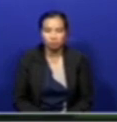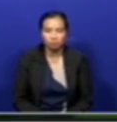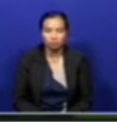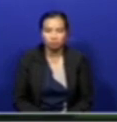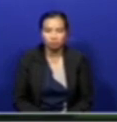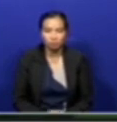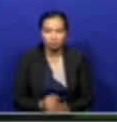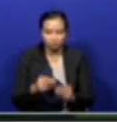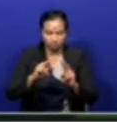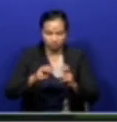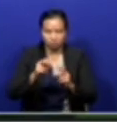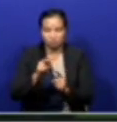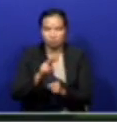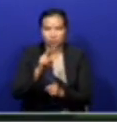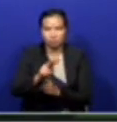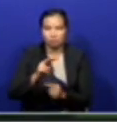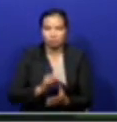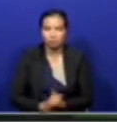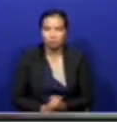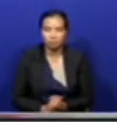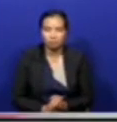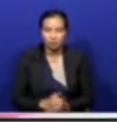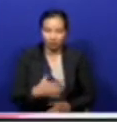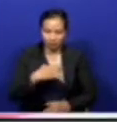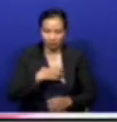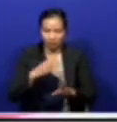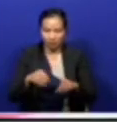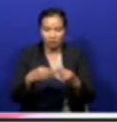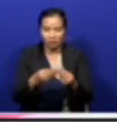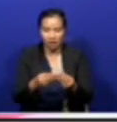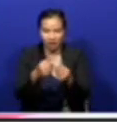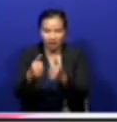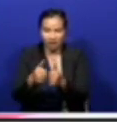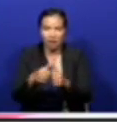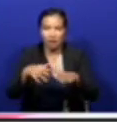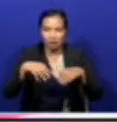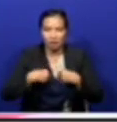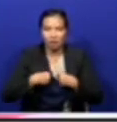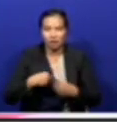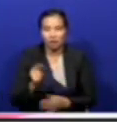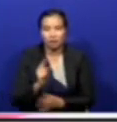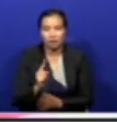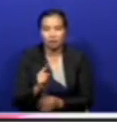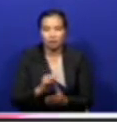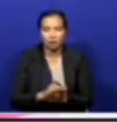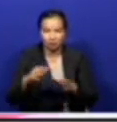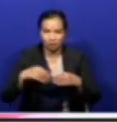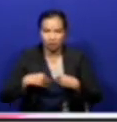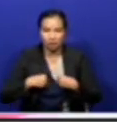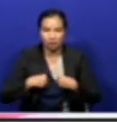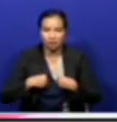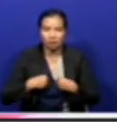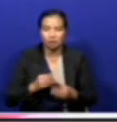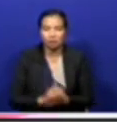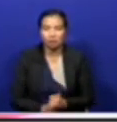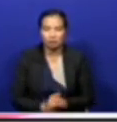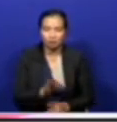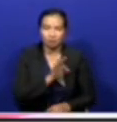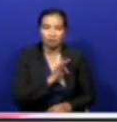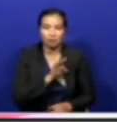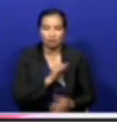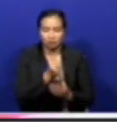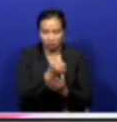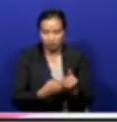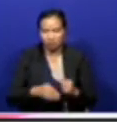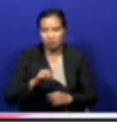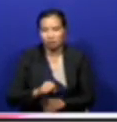เรื่องที่สองครับนั่นครับถ้าจะให้ดีเนี่ยเมื่อเราจะยอมนะครับยอมที่จะเสียหลักการของความเป็นสภาผู้แทนราษฎรไ